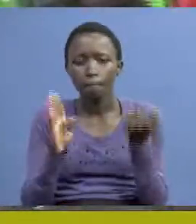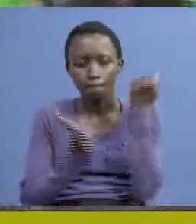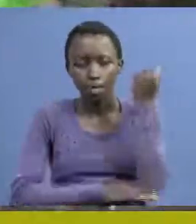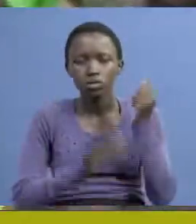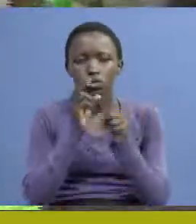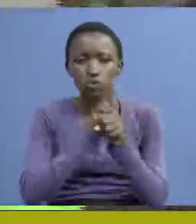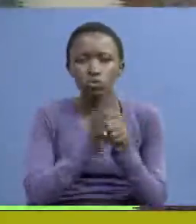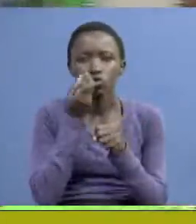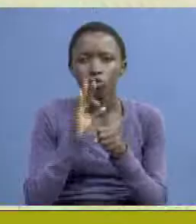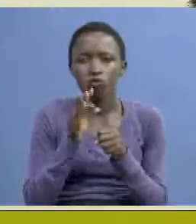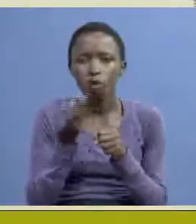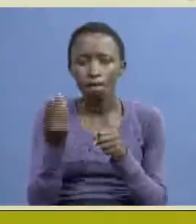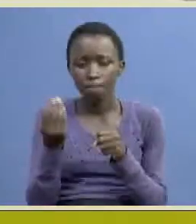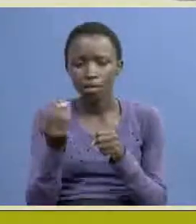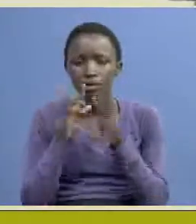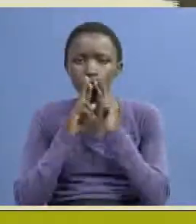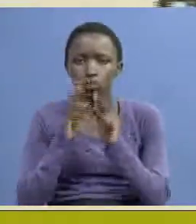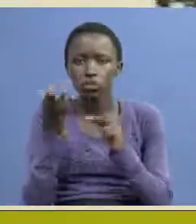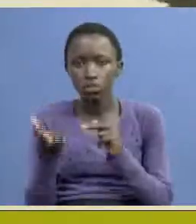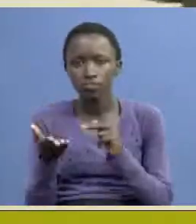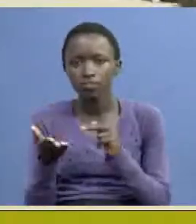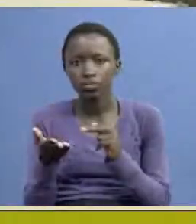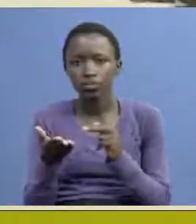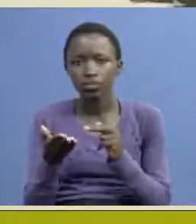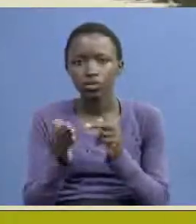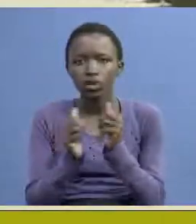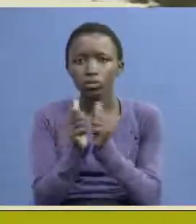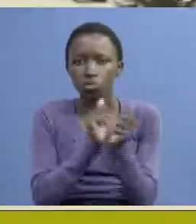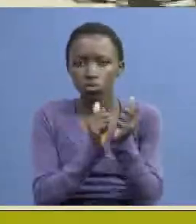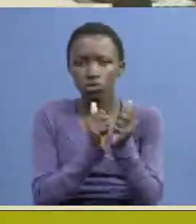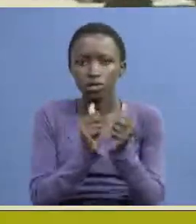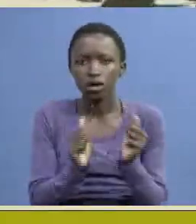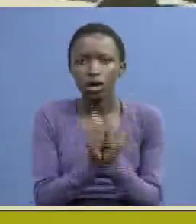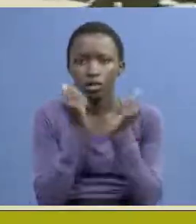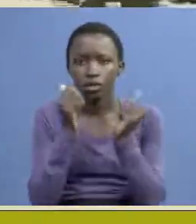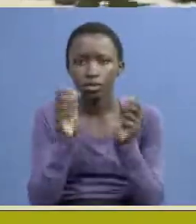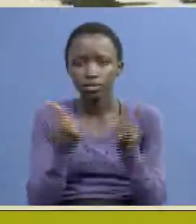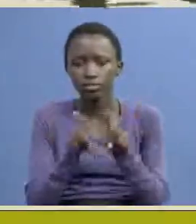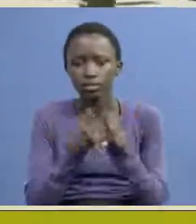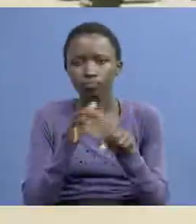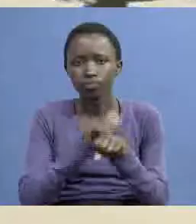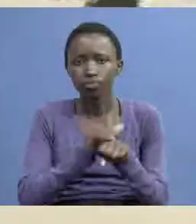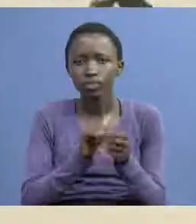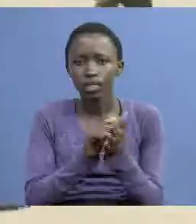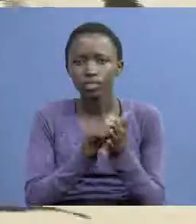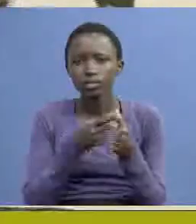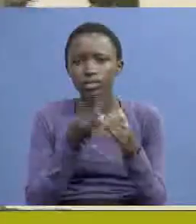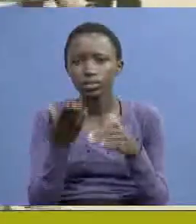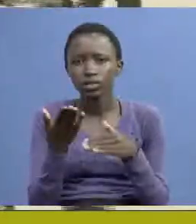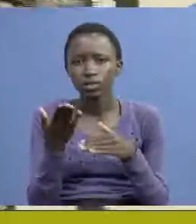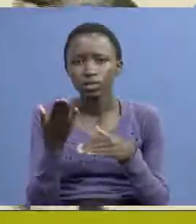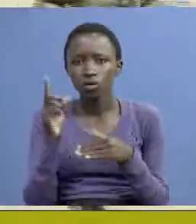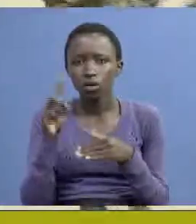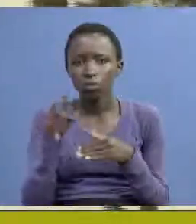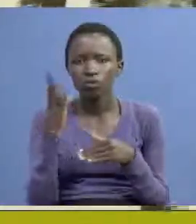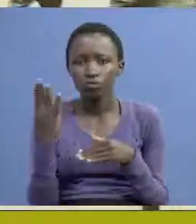za umma kuwahi kuripotiwa katika taifa hili, kando na kisa sawia kutokea kwenye huduma hiyo ambapo shilingi bilioni